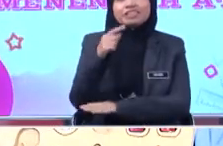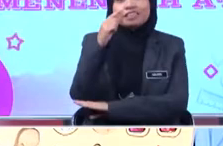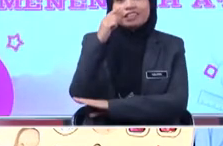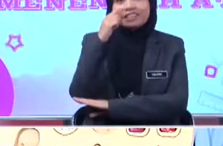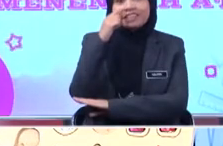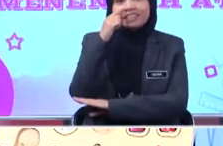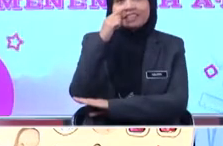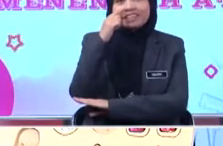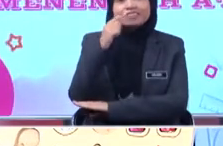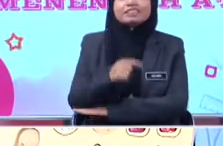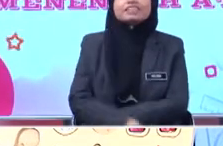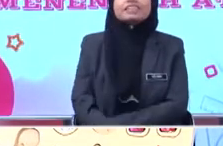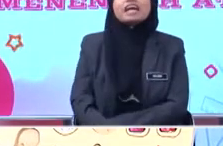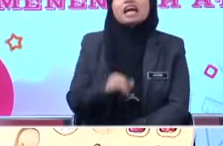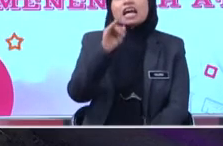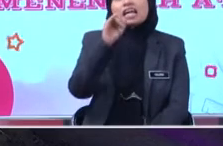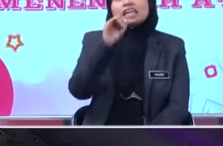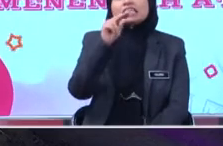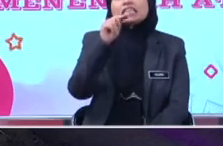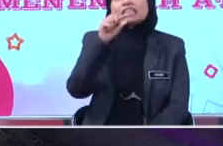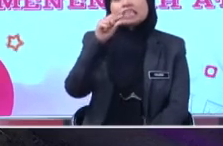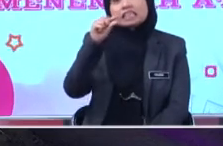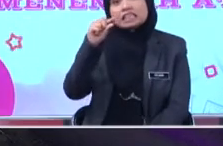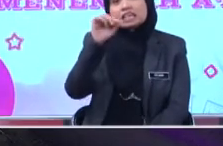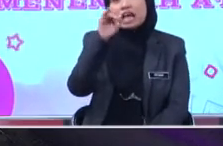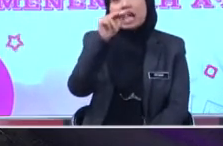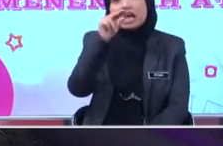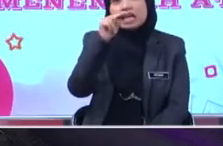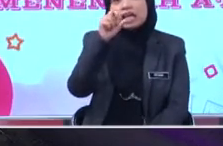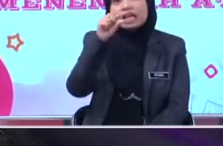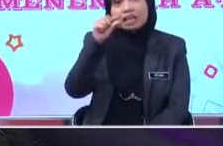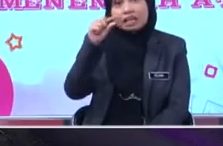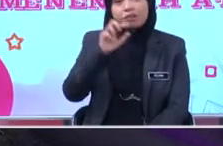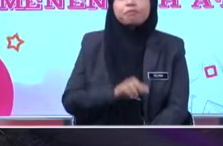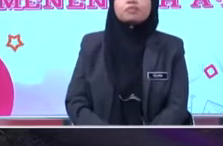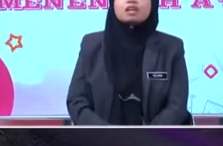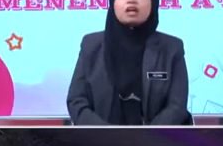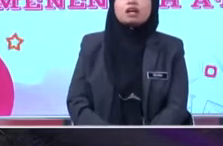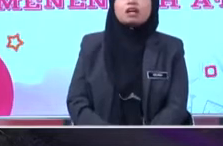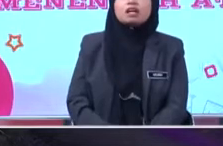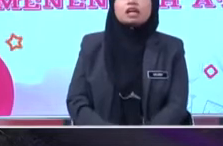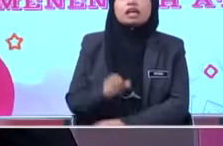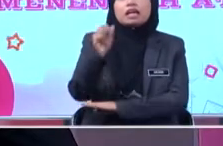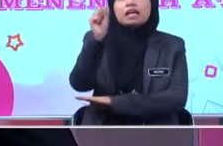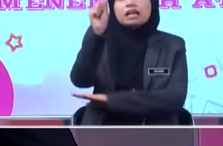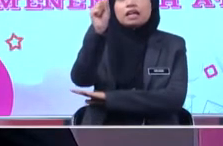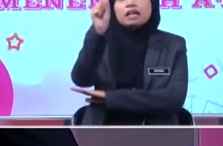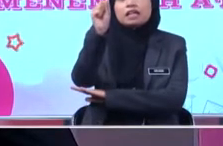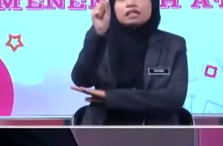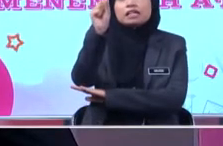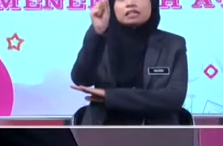betal gitu oke pasang Rossa contohnya Amang